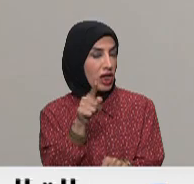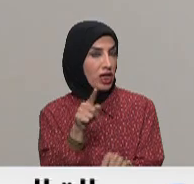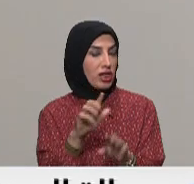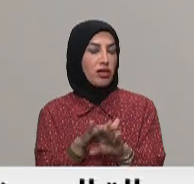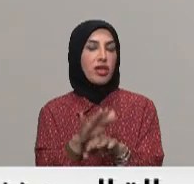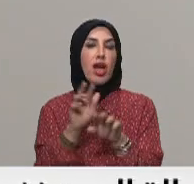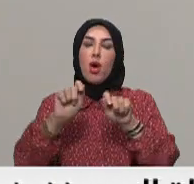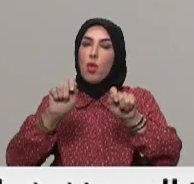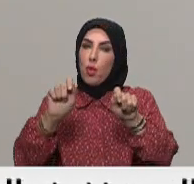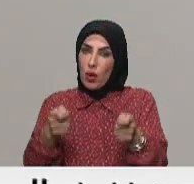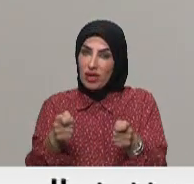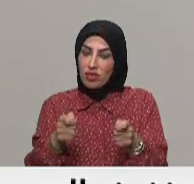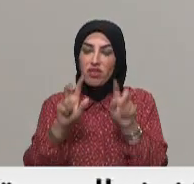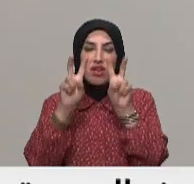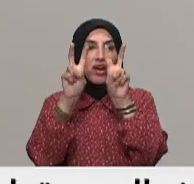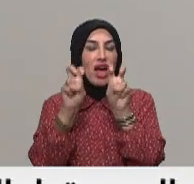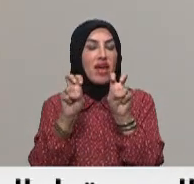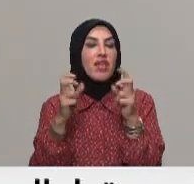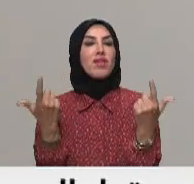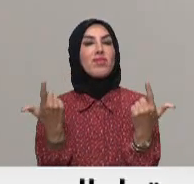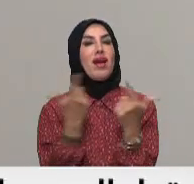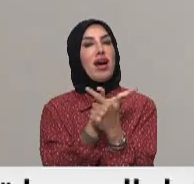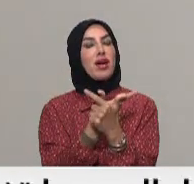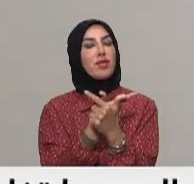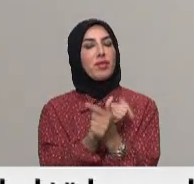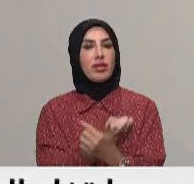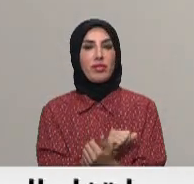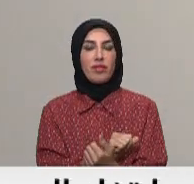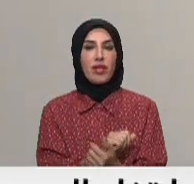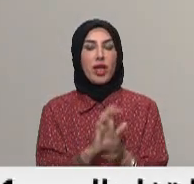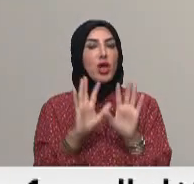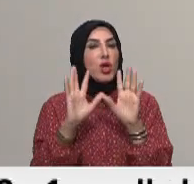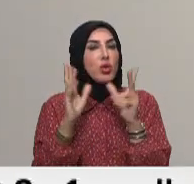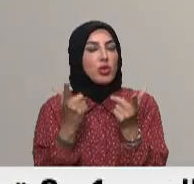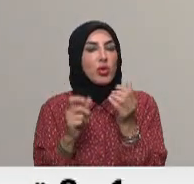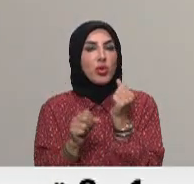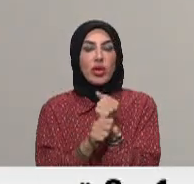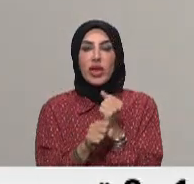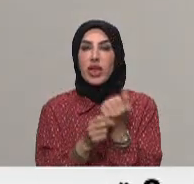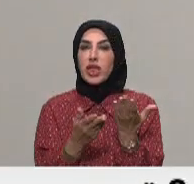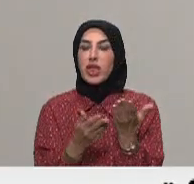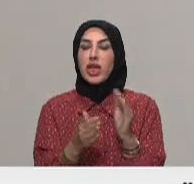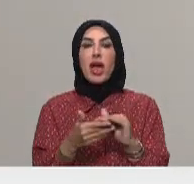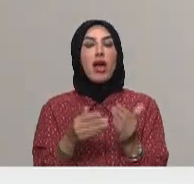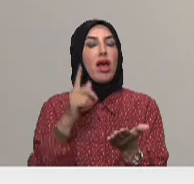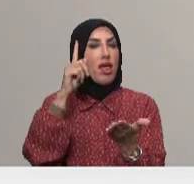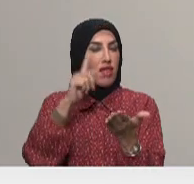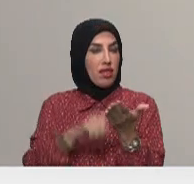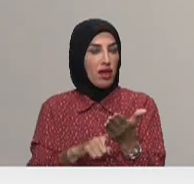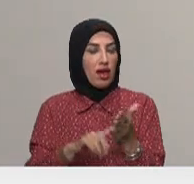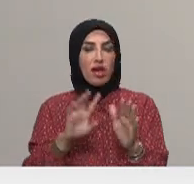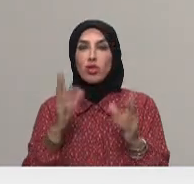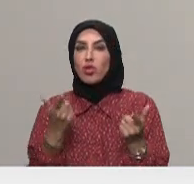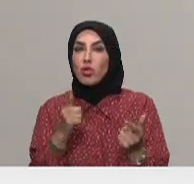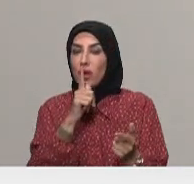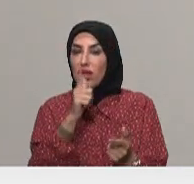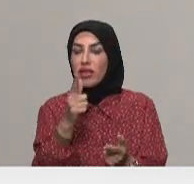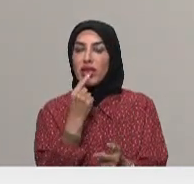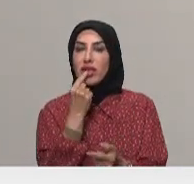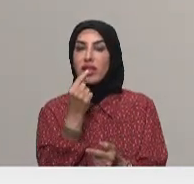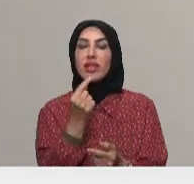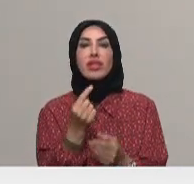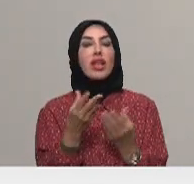تتلقف هذه الفرصة؟ ما هي الضمانات التي سوف تطلبها